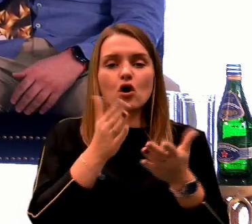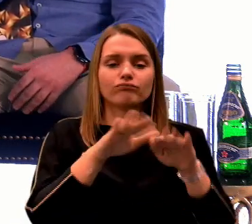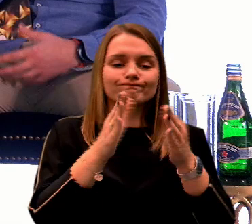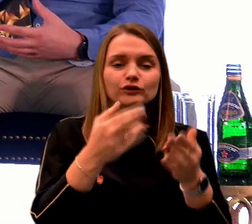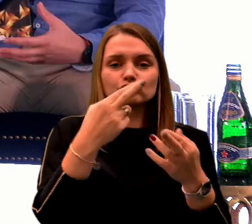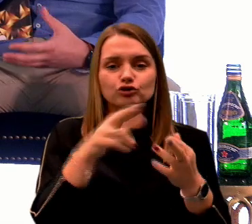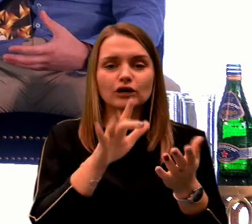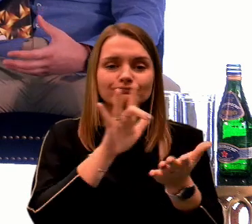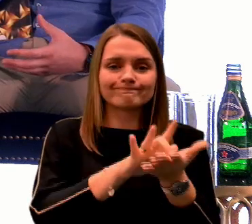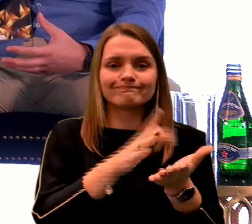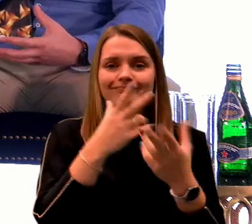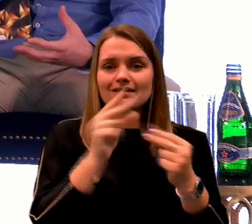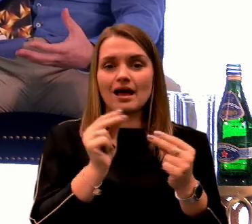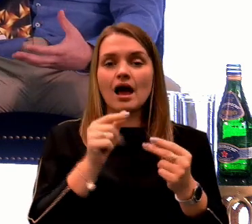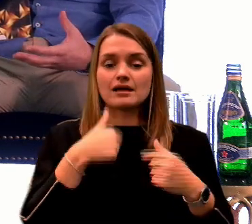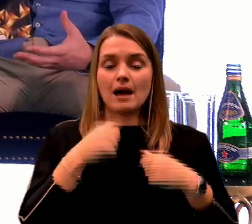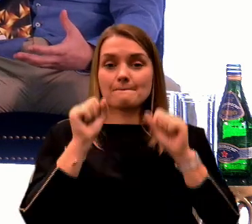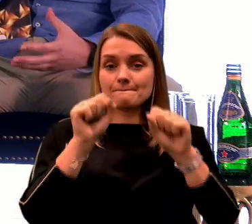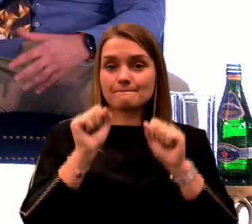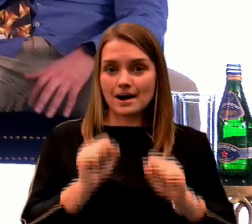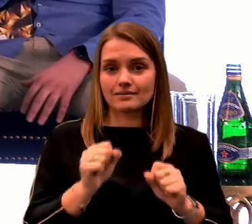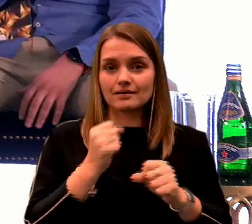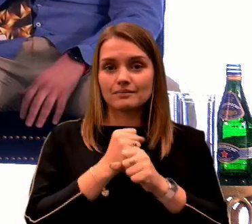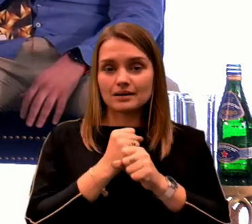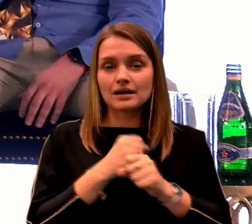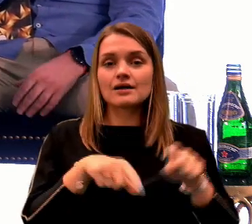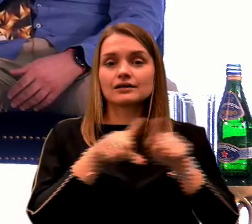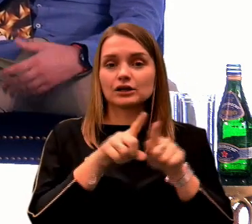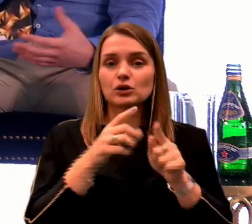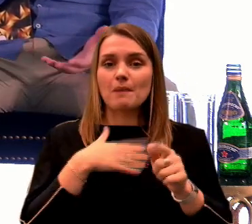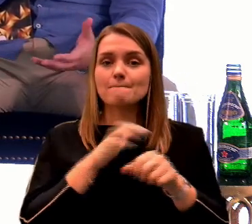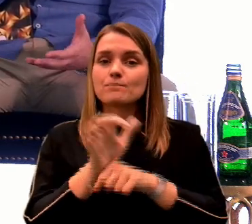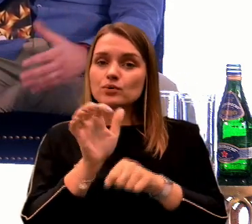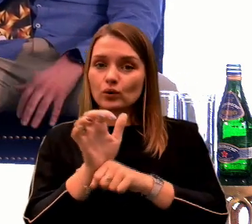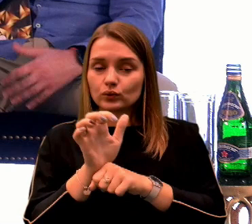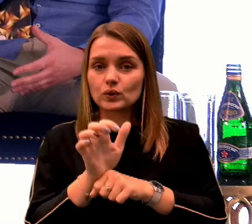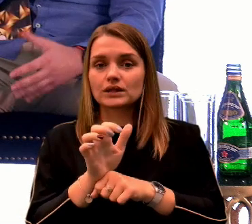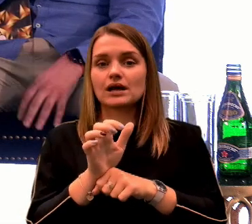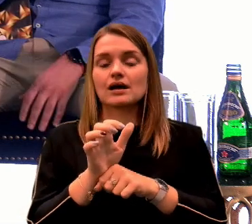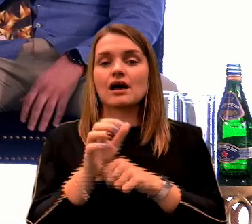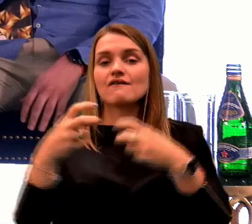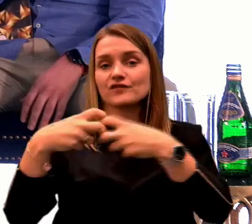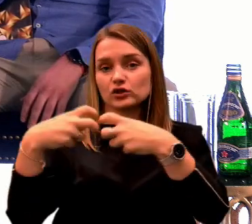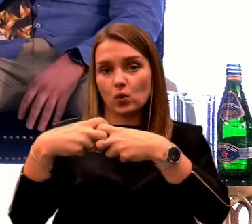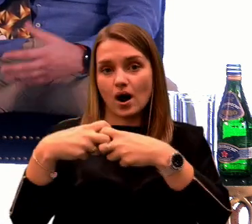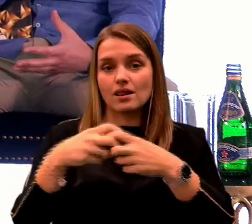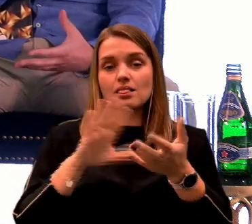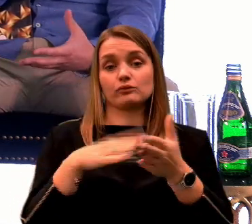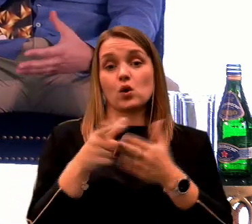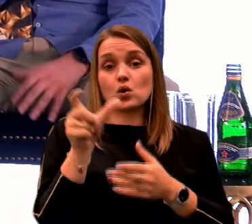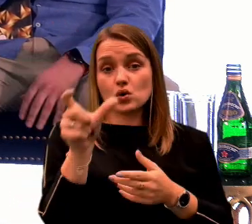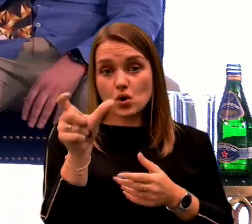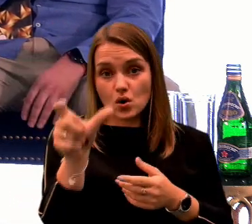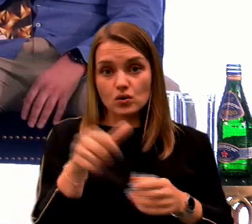pracując w bankowości, ja mam do czynienia z takimi bardziej też wirtualnymi produktami, na przykład aplikacja, na przykład konto, ale cały